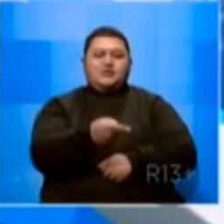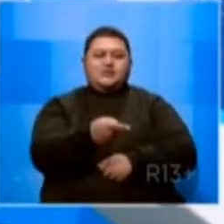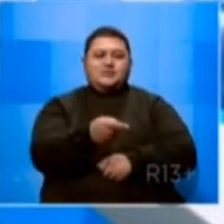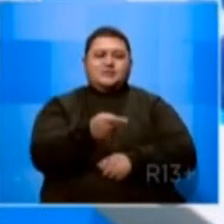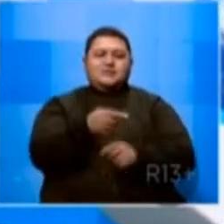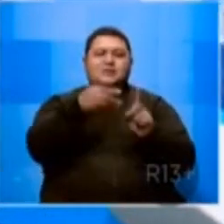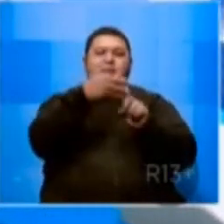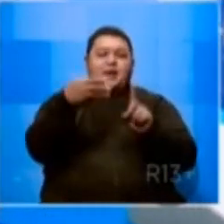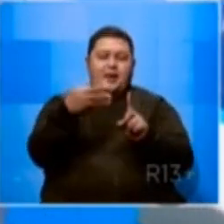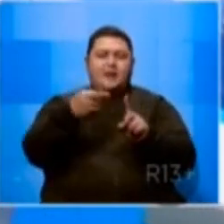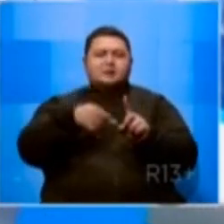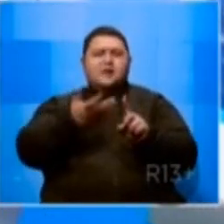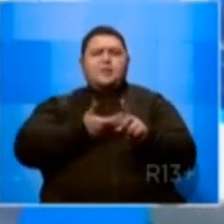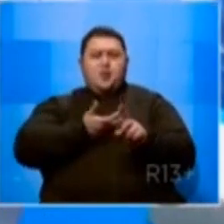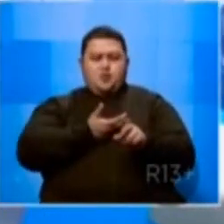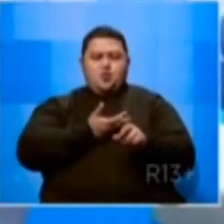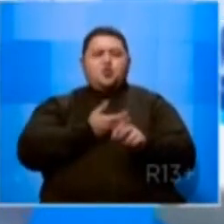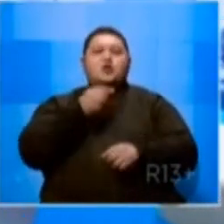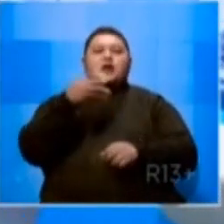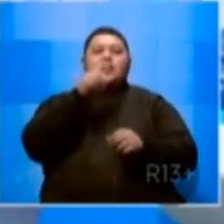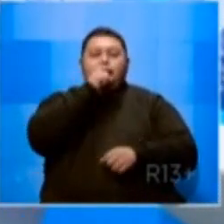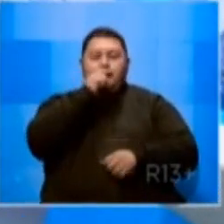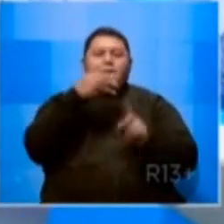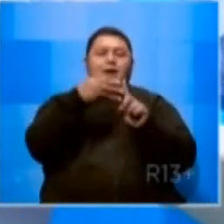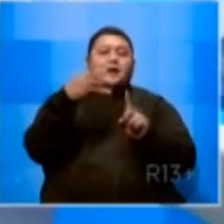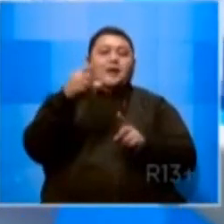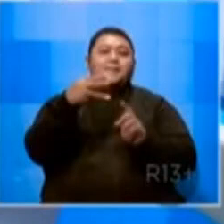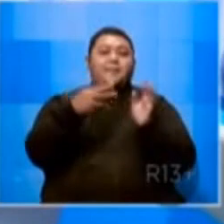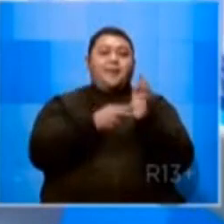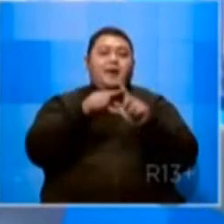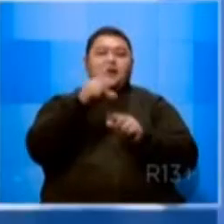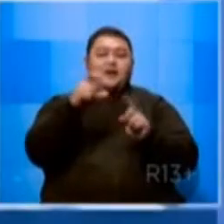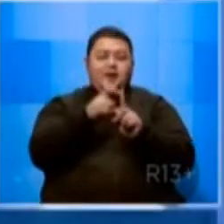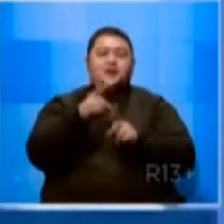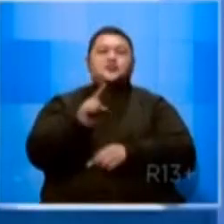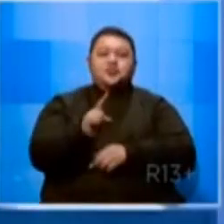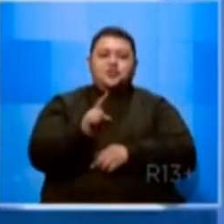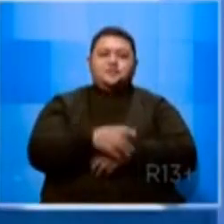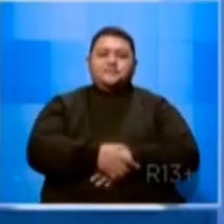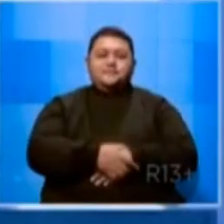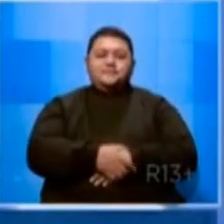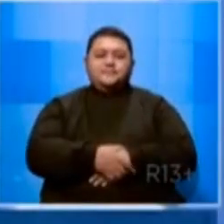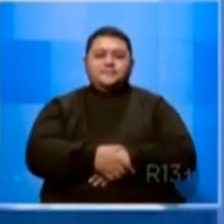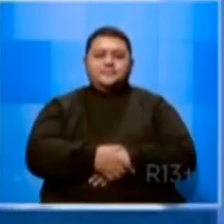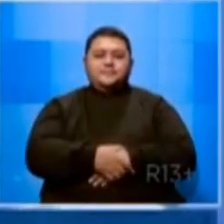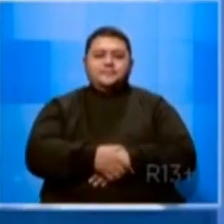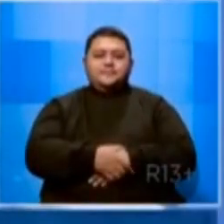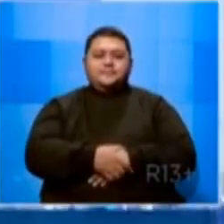tetapi saya ingin ke Pak bernar terlebih dahulu lagi bersama kami